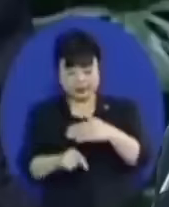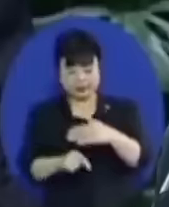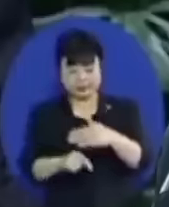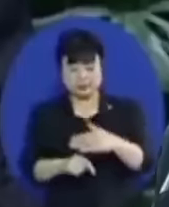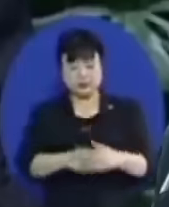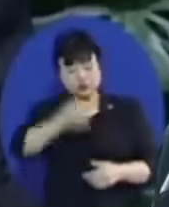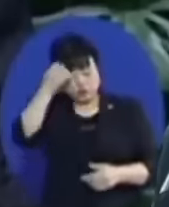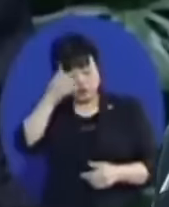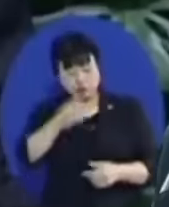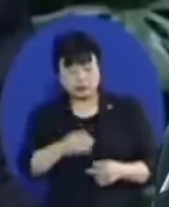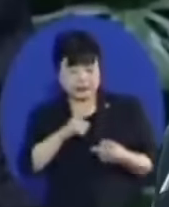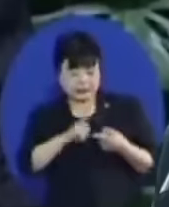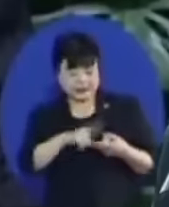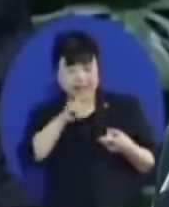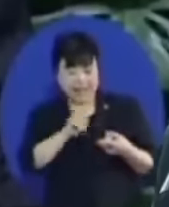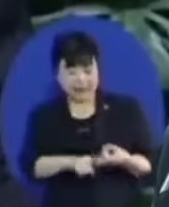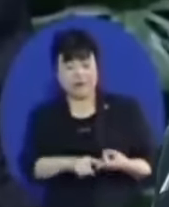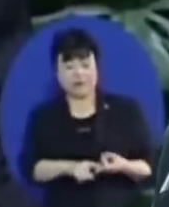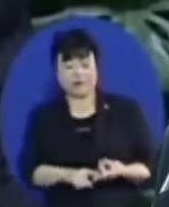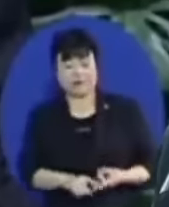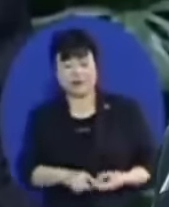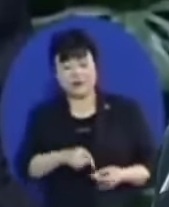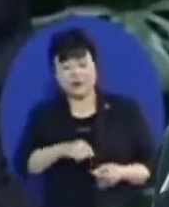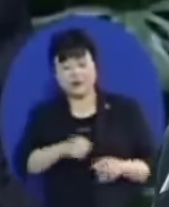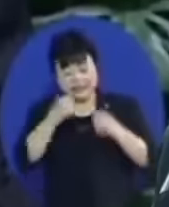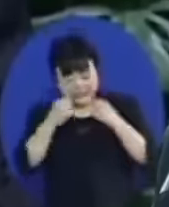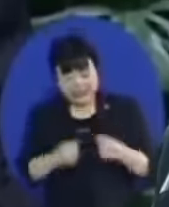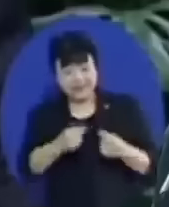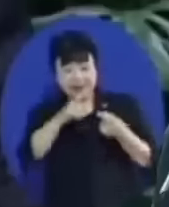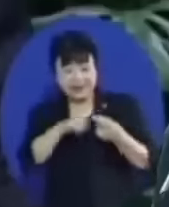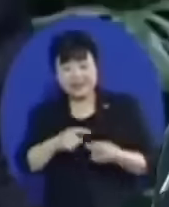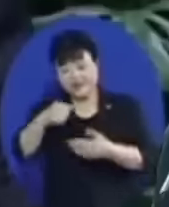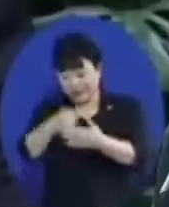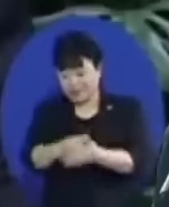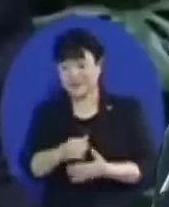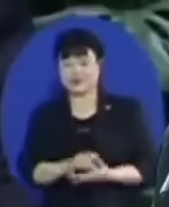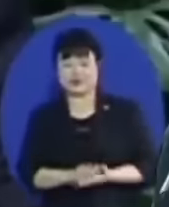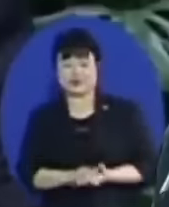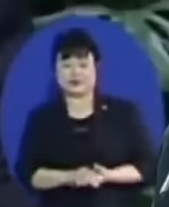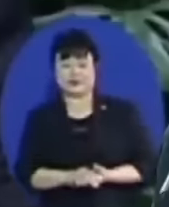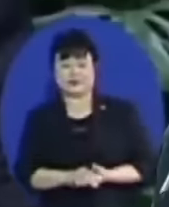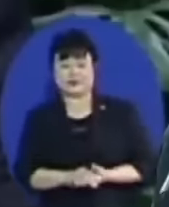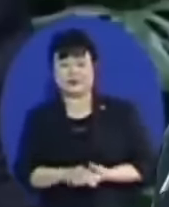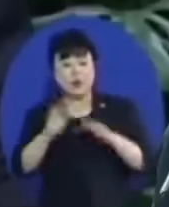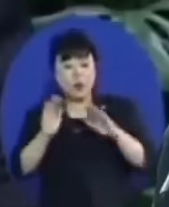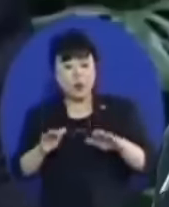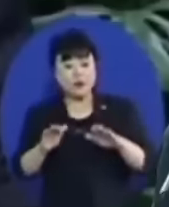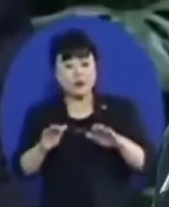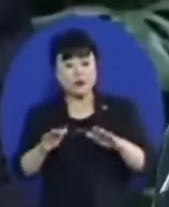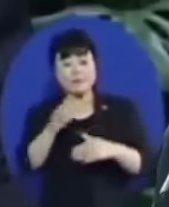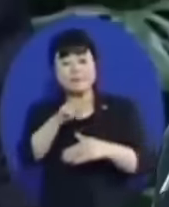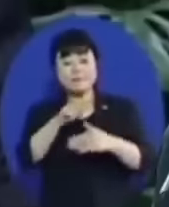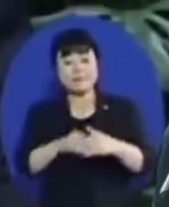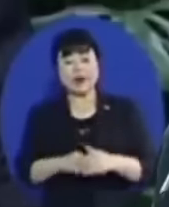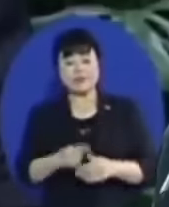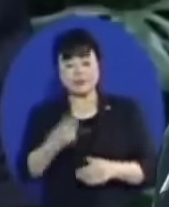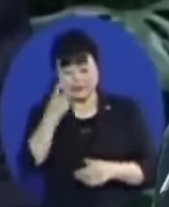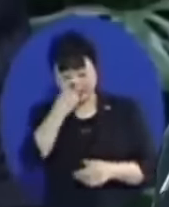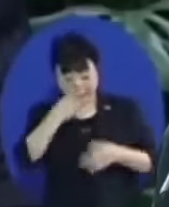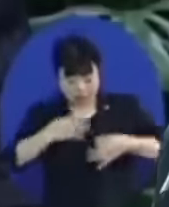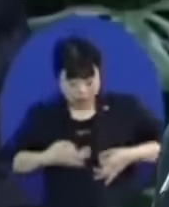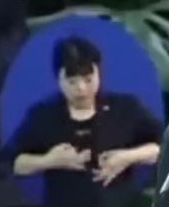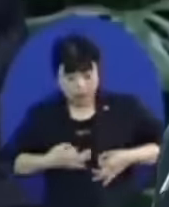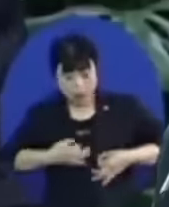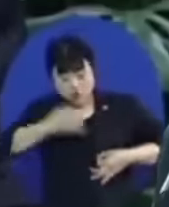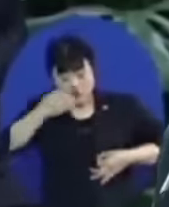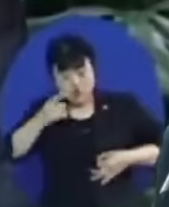무슨 꿈을 꾸느냐가 여러분의 무슨 인생을 살까를 결정해 주는 것입니다. 그러므로 오늘 여러분 마음을 점검하시고 어떤